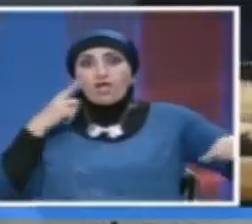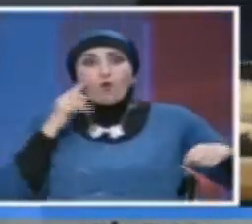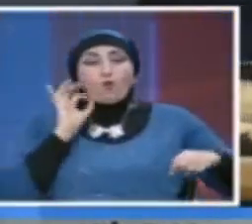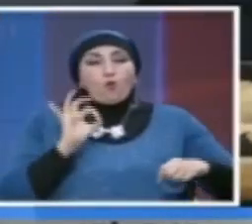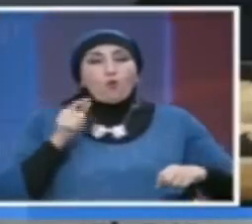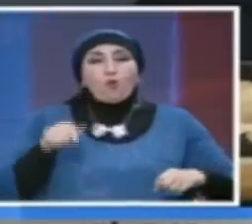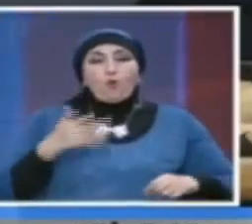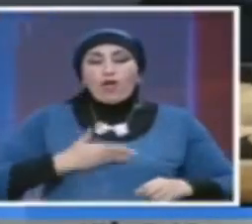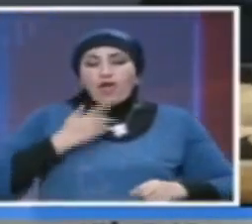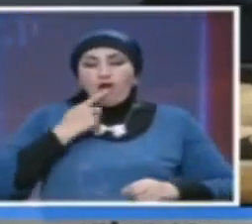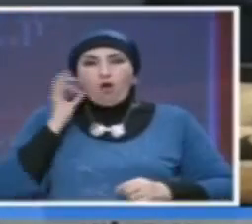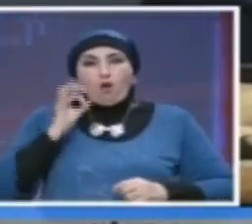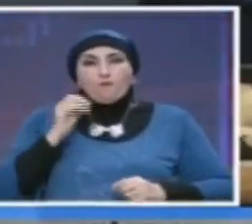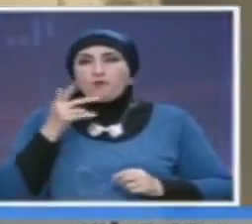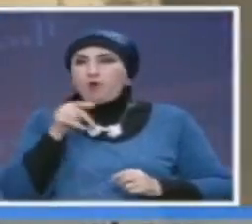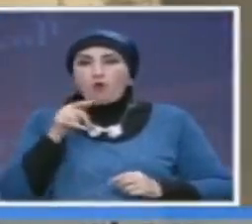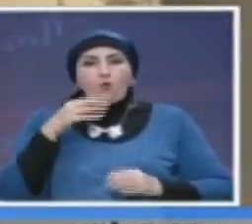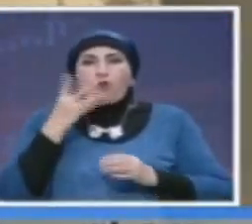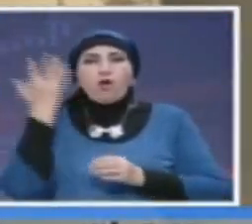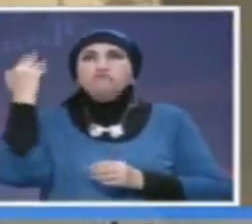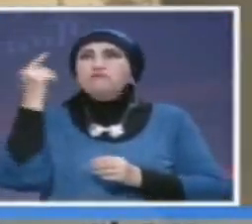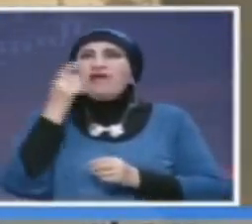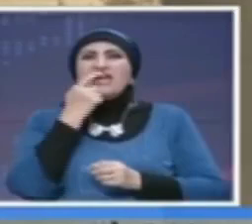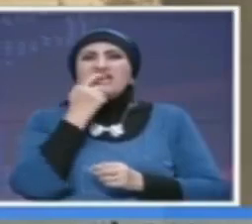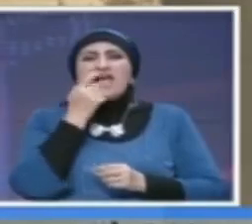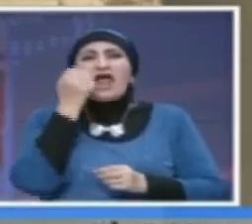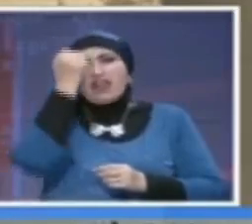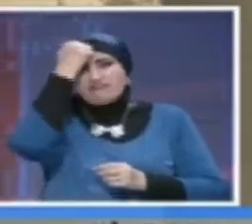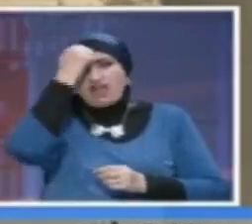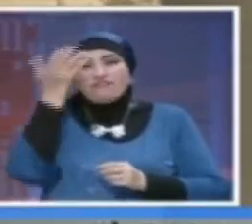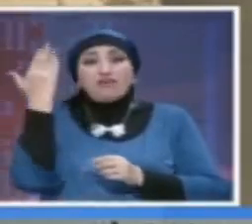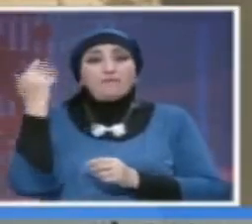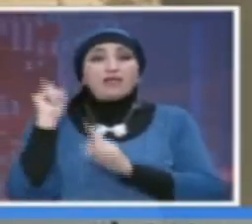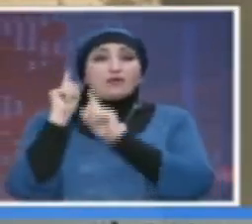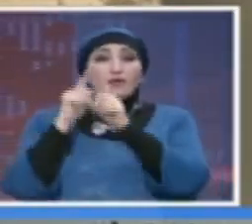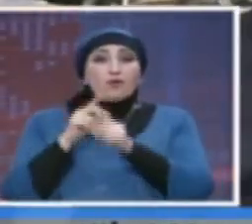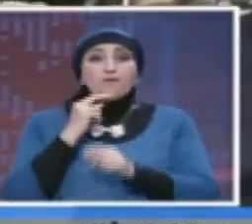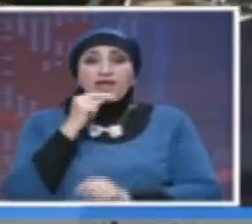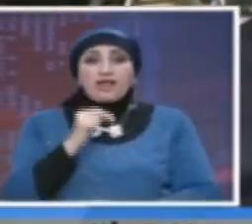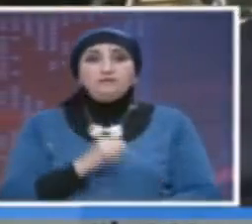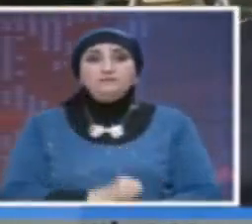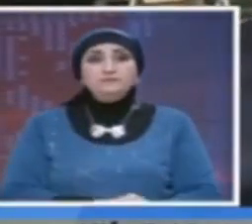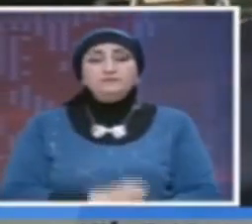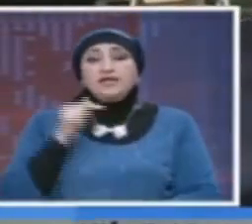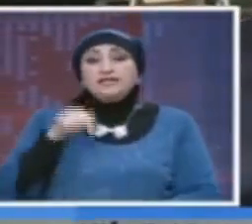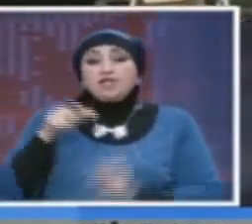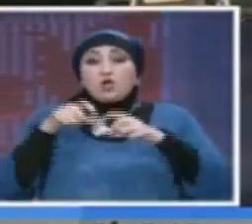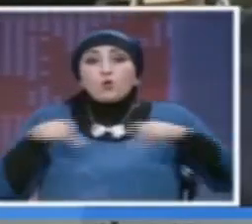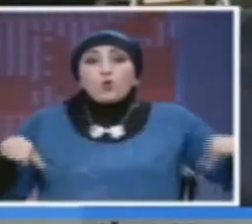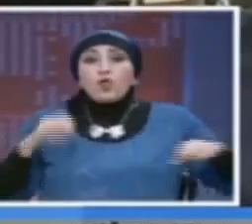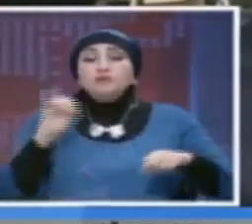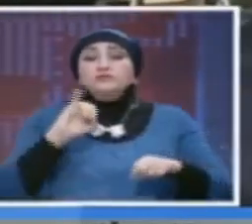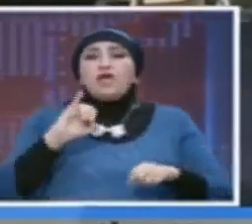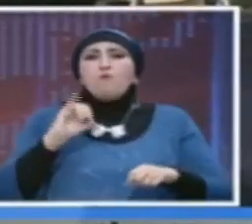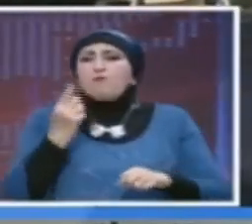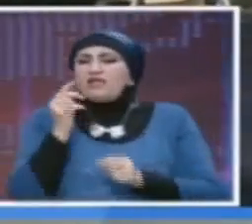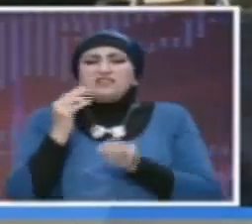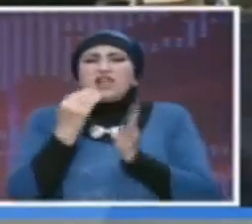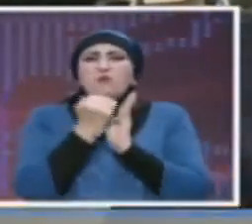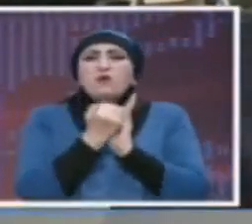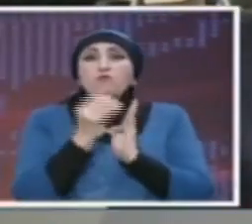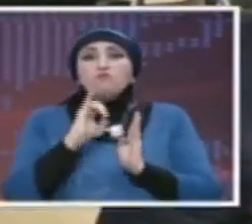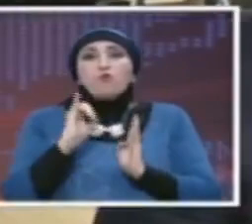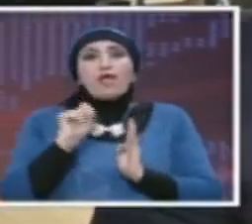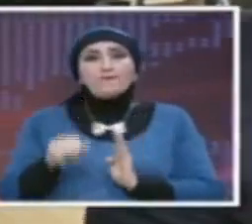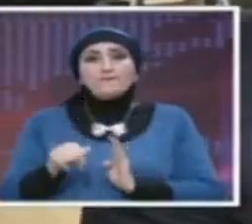وتحديد العمر والعصر الذي تنتمي إليه تلك المومياء. كل كشف أثري مهم حتى لو قطعة صغيرة، وقد